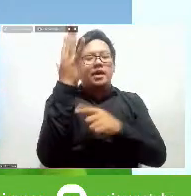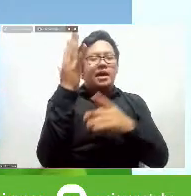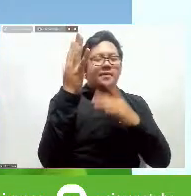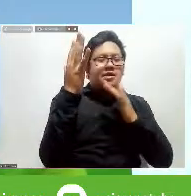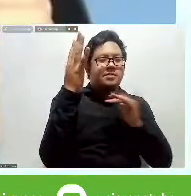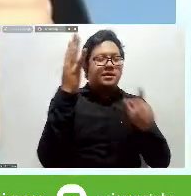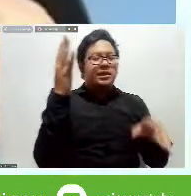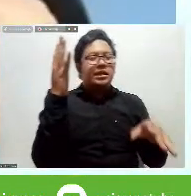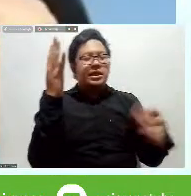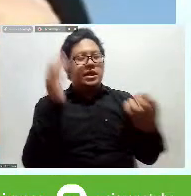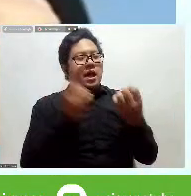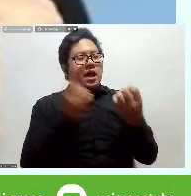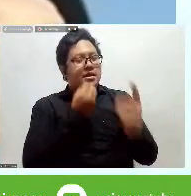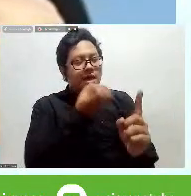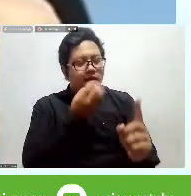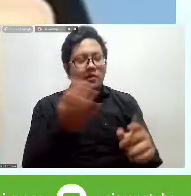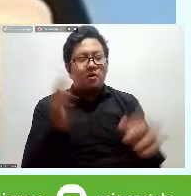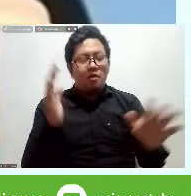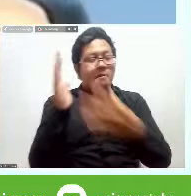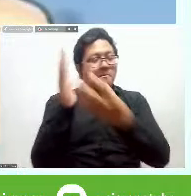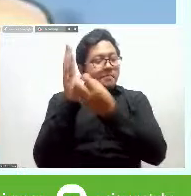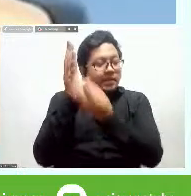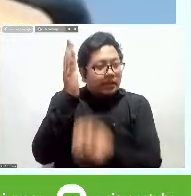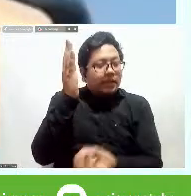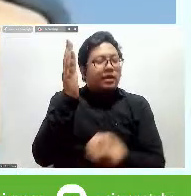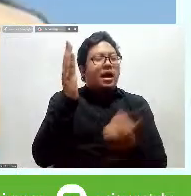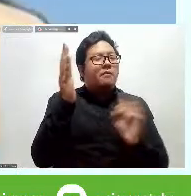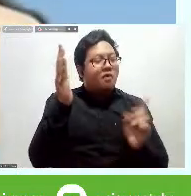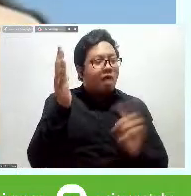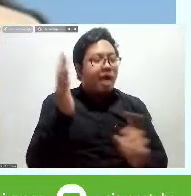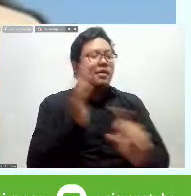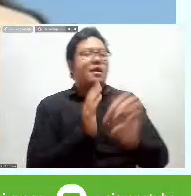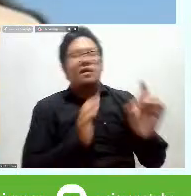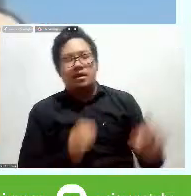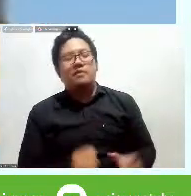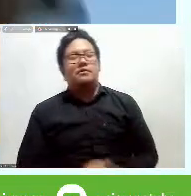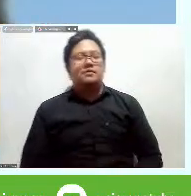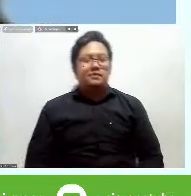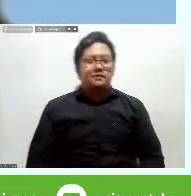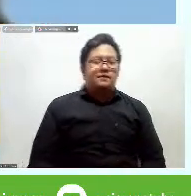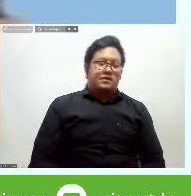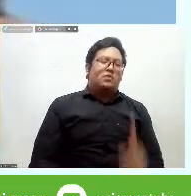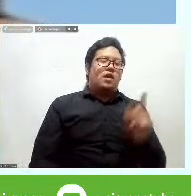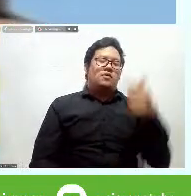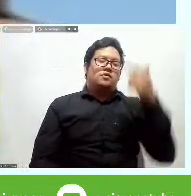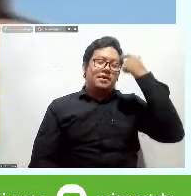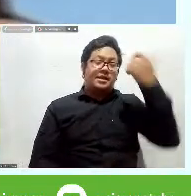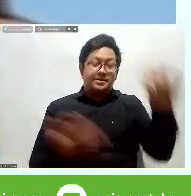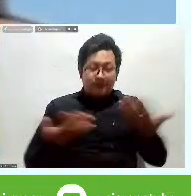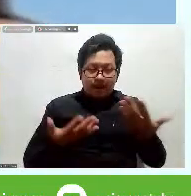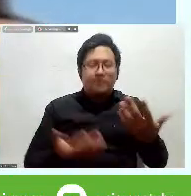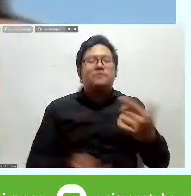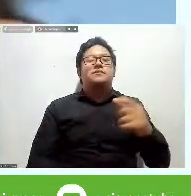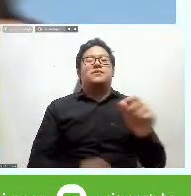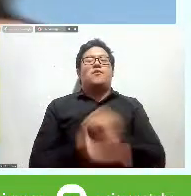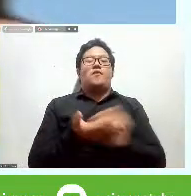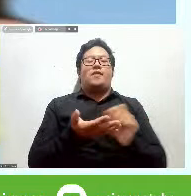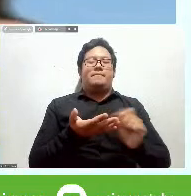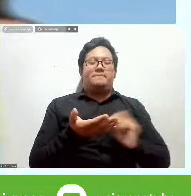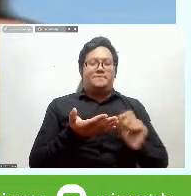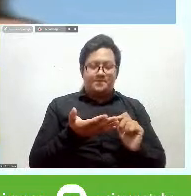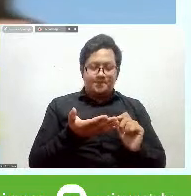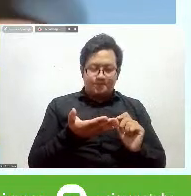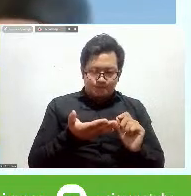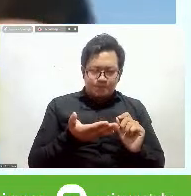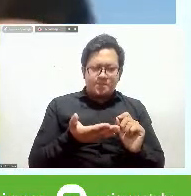sembarangan karena nuryana itu dipelajari dari sekolah kito dan yang udah kita lakukan yang yang